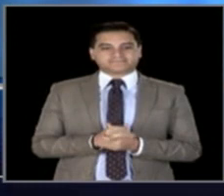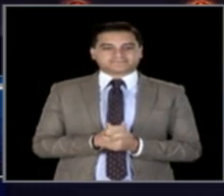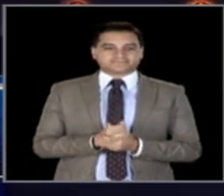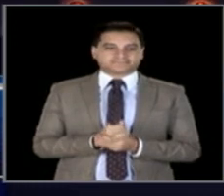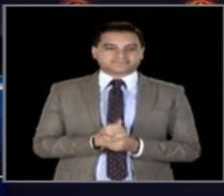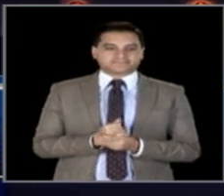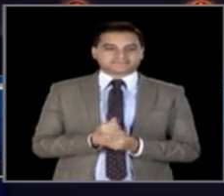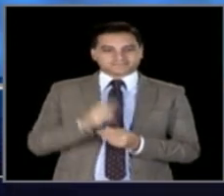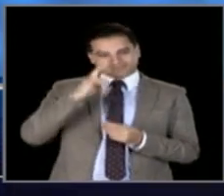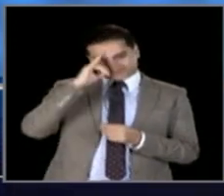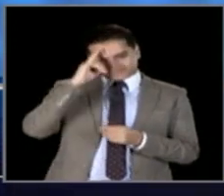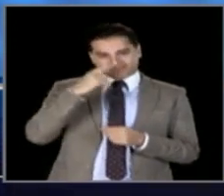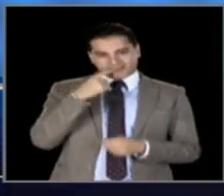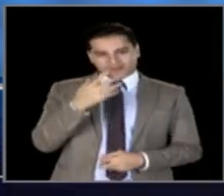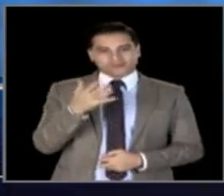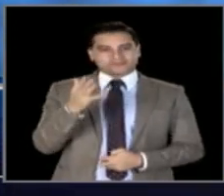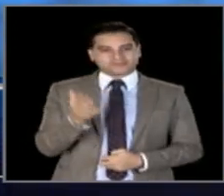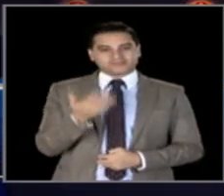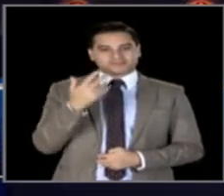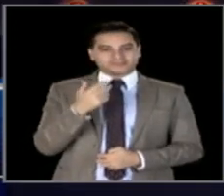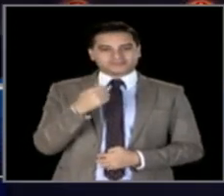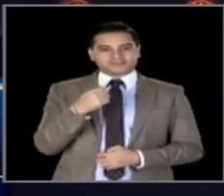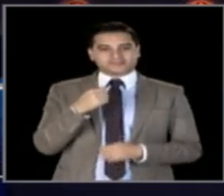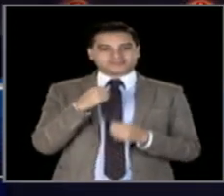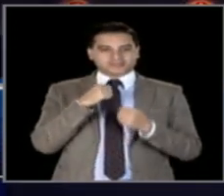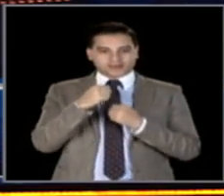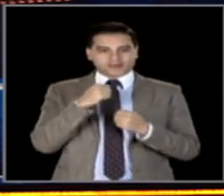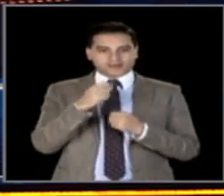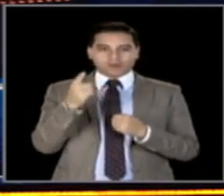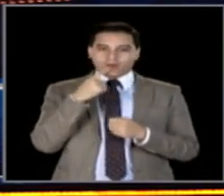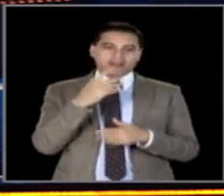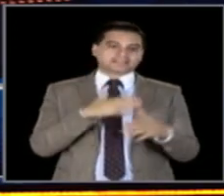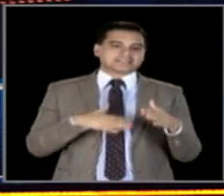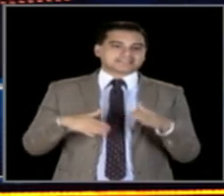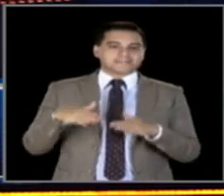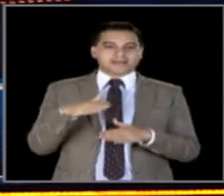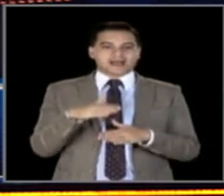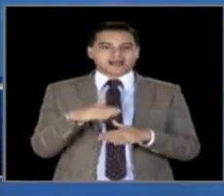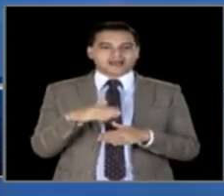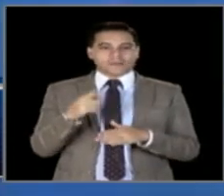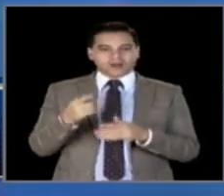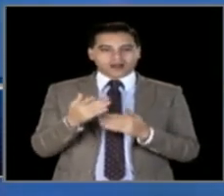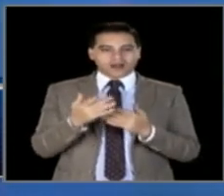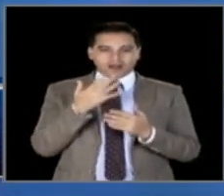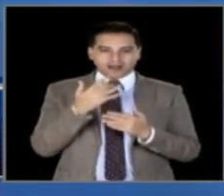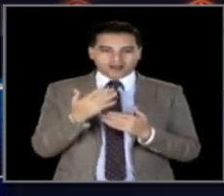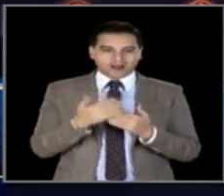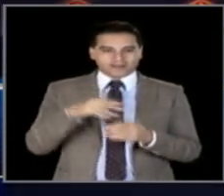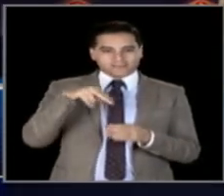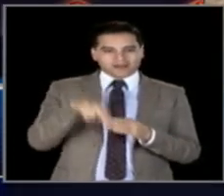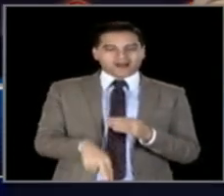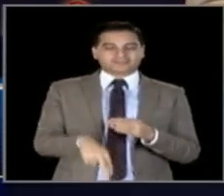هخمن. تفضلي. تايكوندو؟ يعني هو قال سباحة وكان قرب. غطس؟